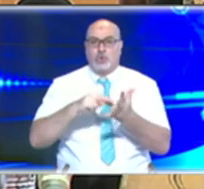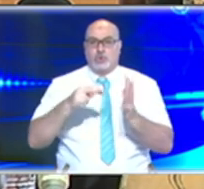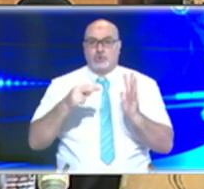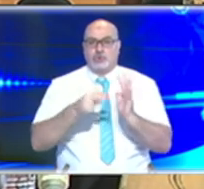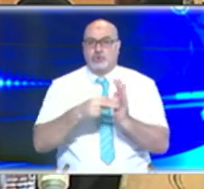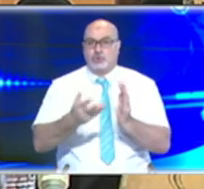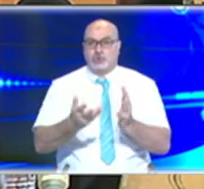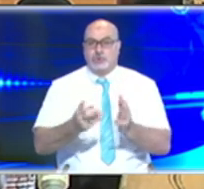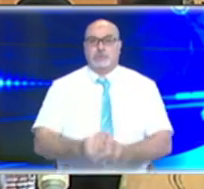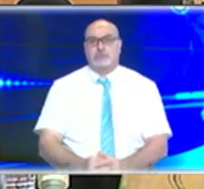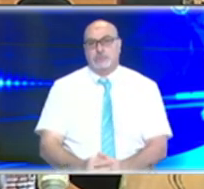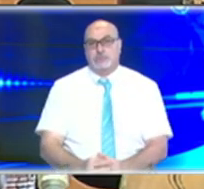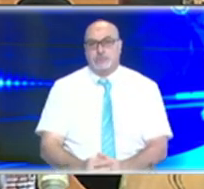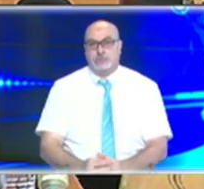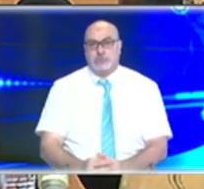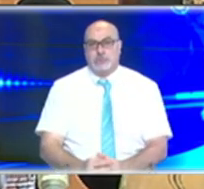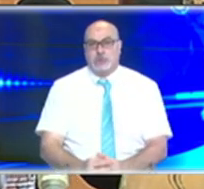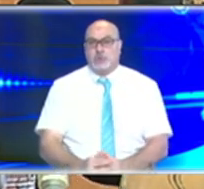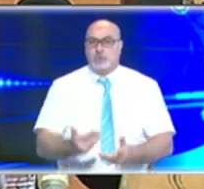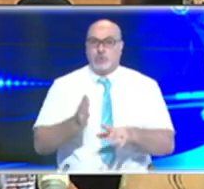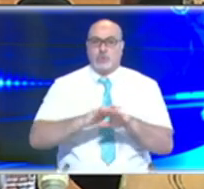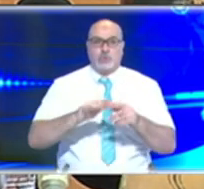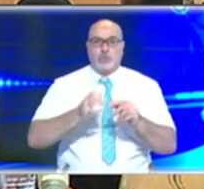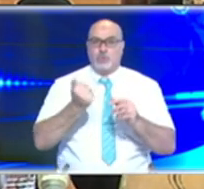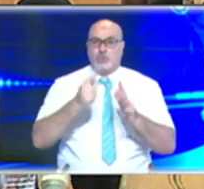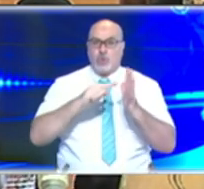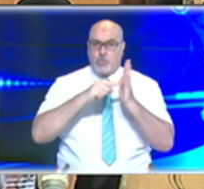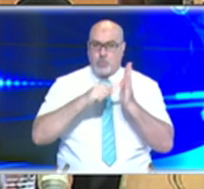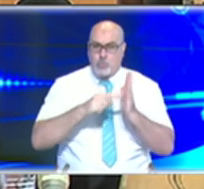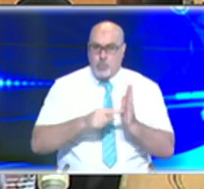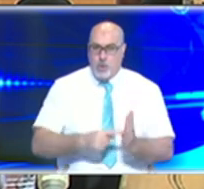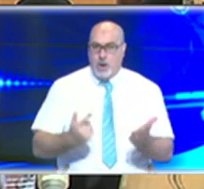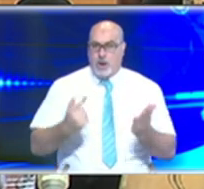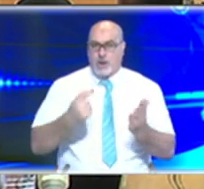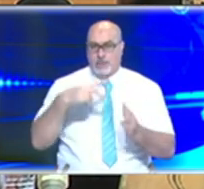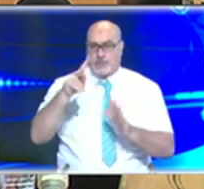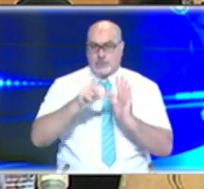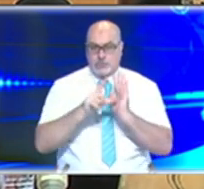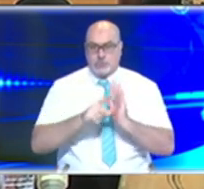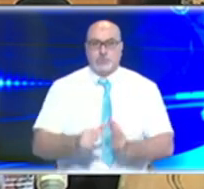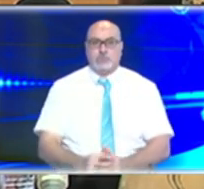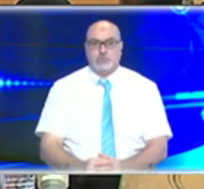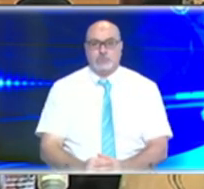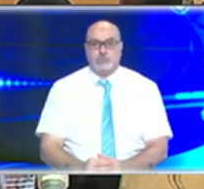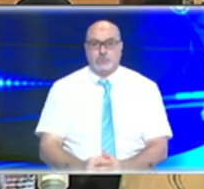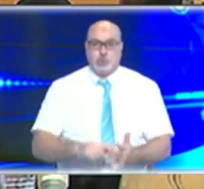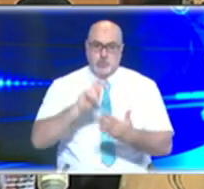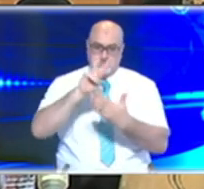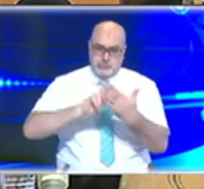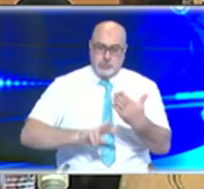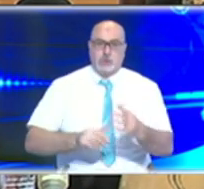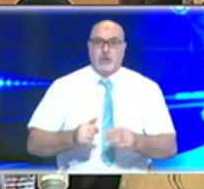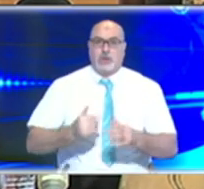الذي بين أيدينا، استجابت فيها في نقاط كثيرة فيما أعتقد وفيما قرأت إلى